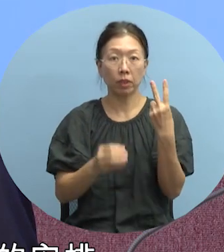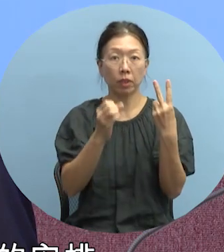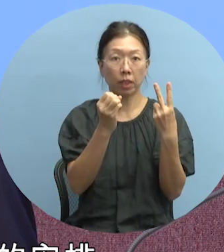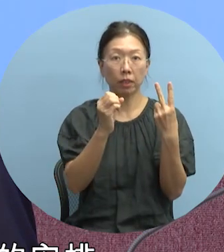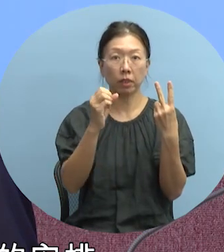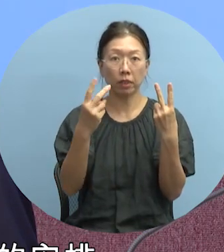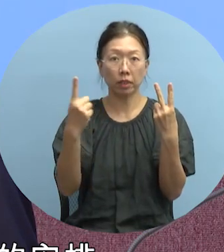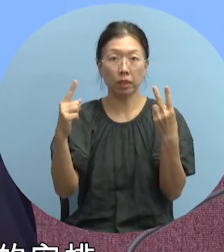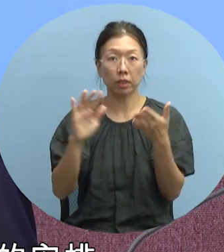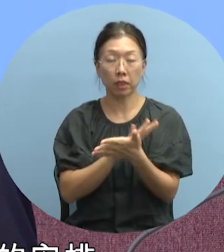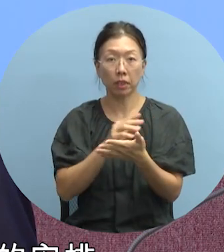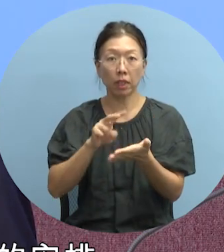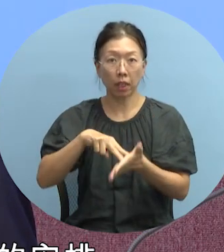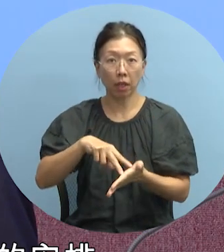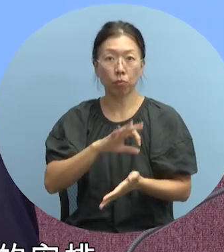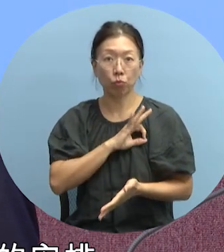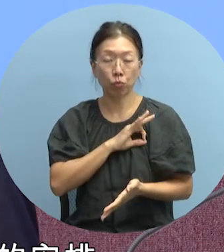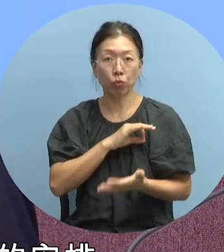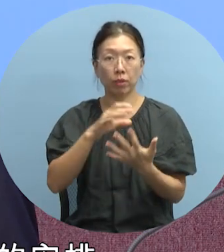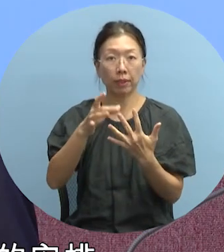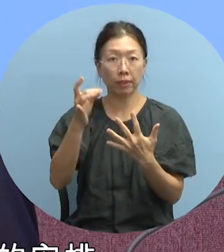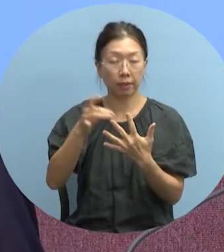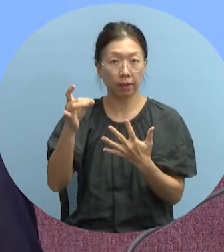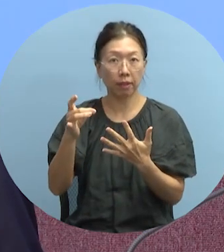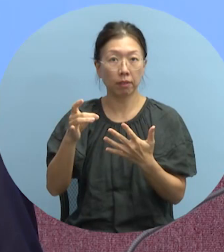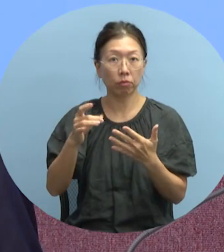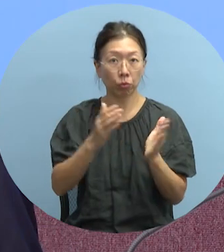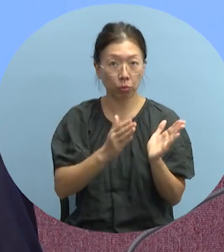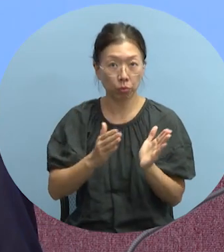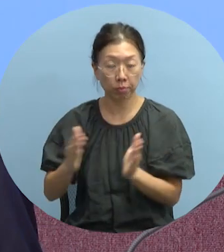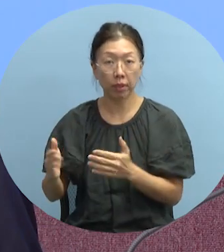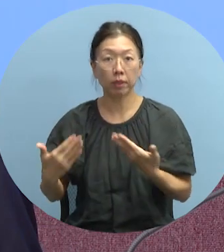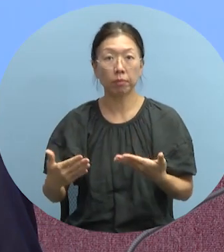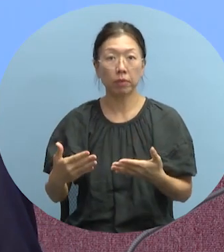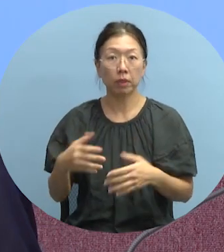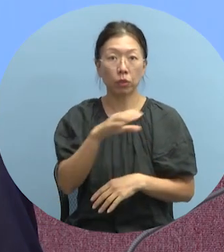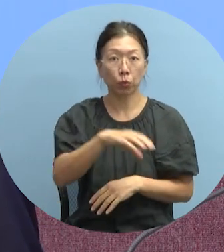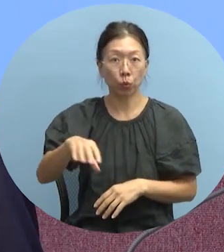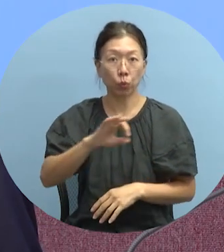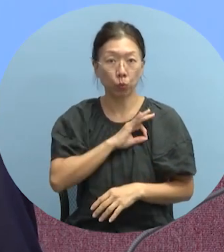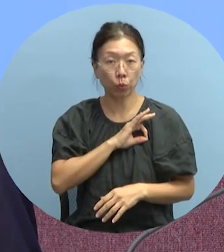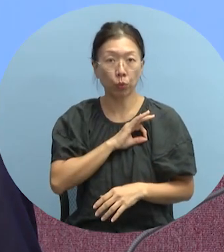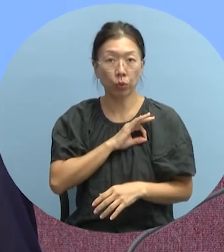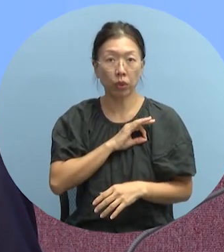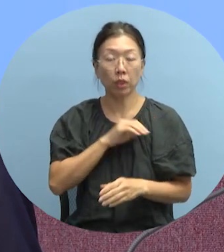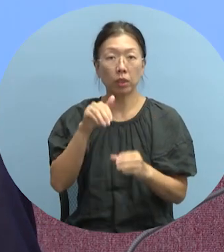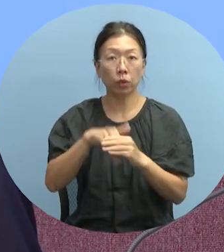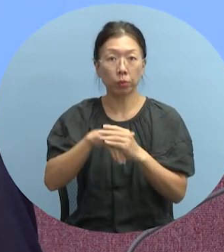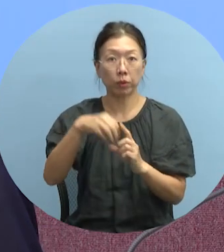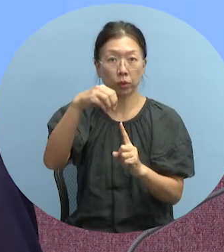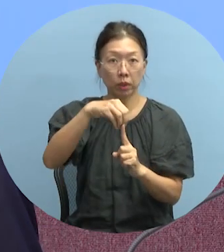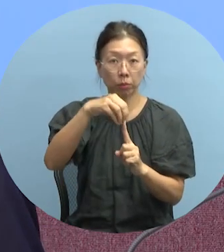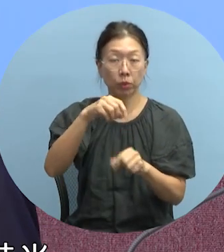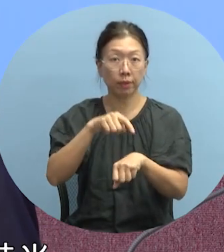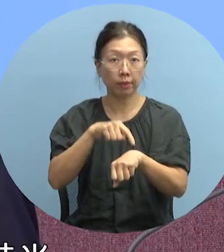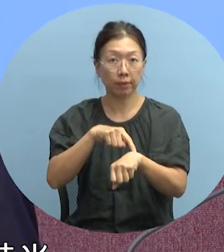年立法會換屆選舉的安排，今次區議會地方選區的一般投票站的投票時